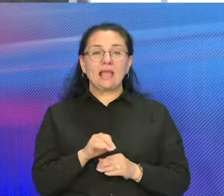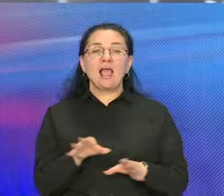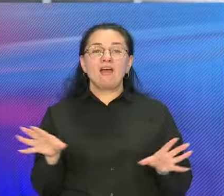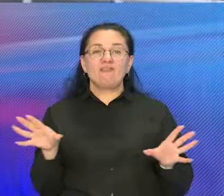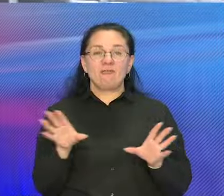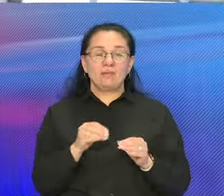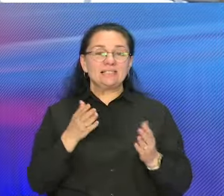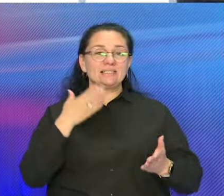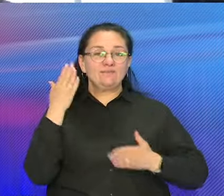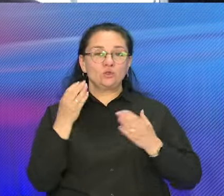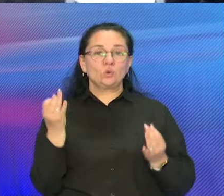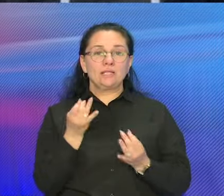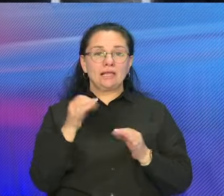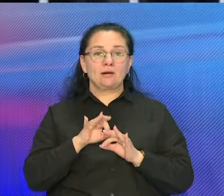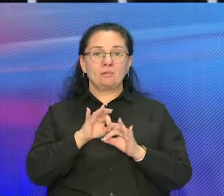веселыми гульнями